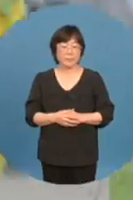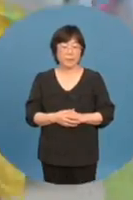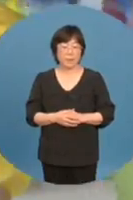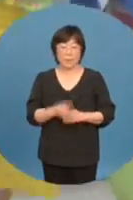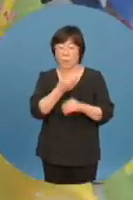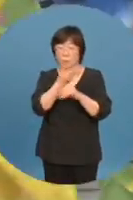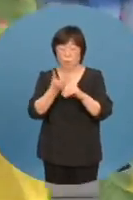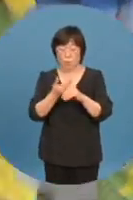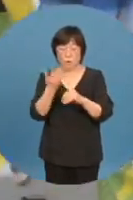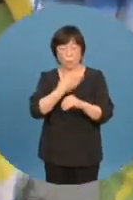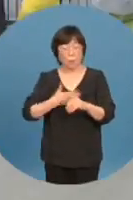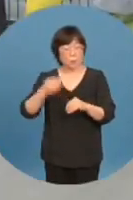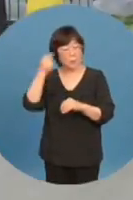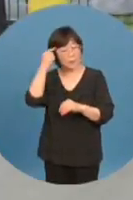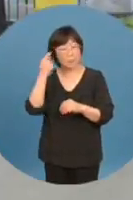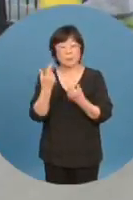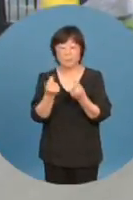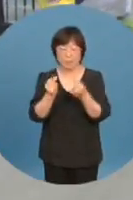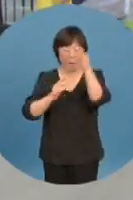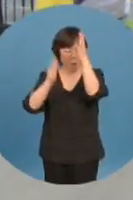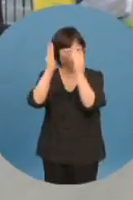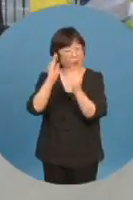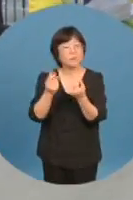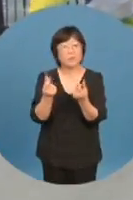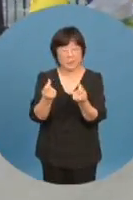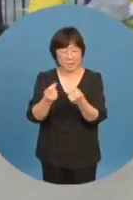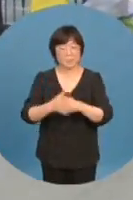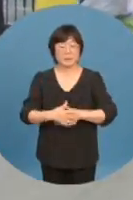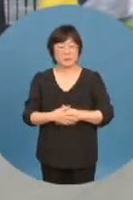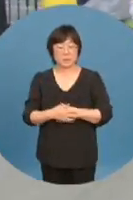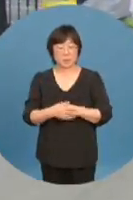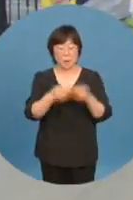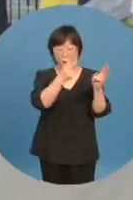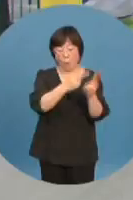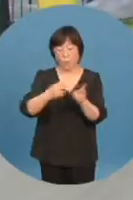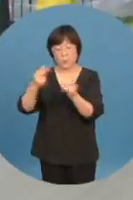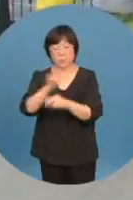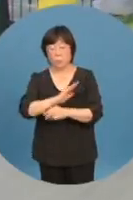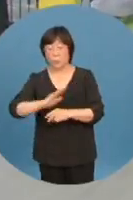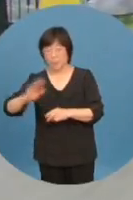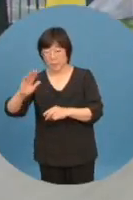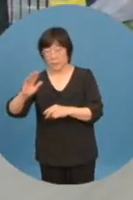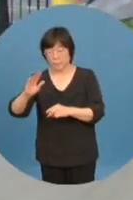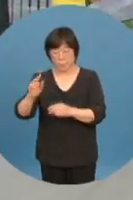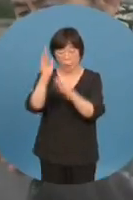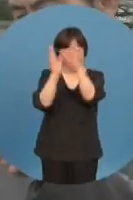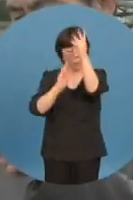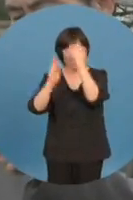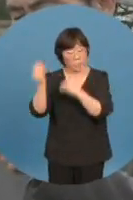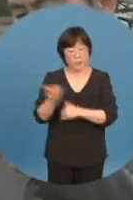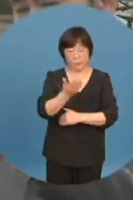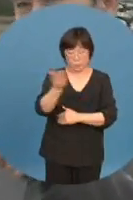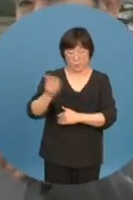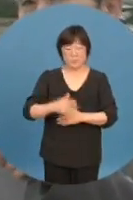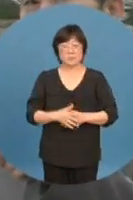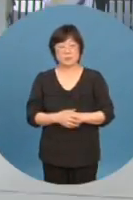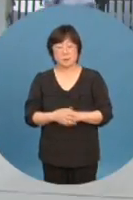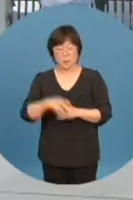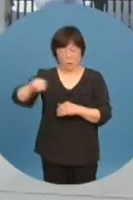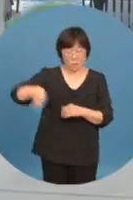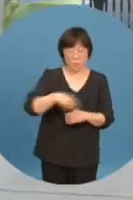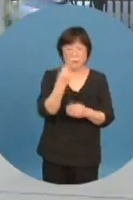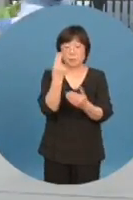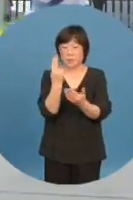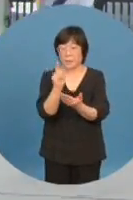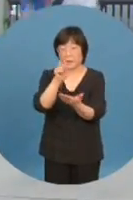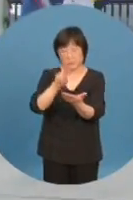徳島を体感するなら、阿波踊りは欠かせません。大鳴門橋をバックに一踊りする踊り子たち。くるりと一